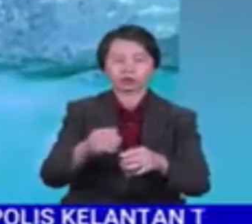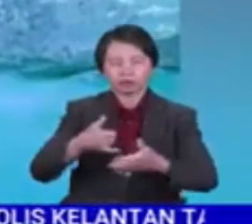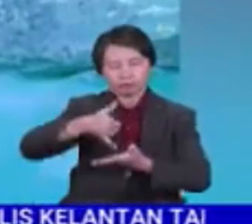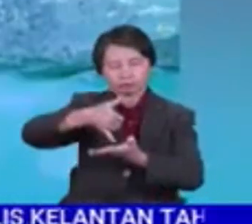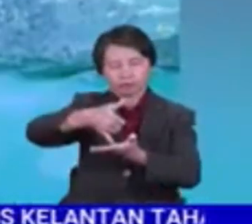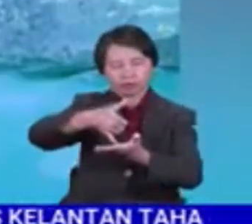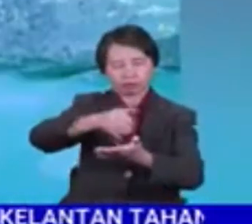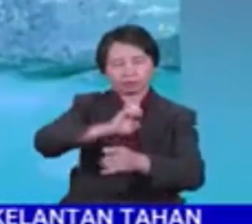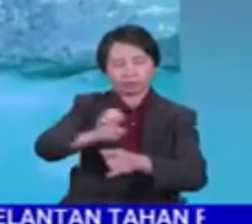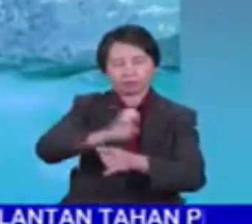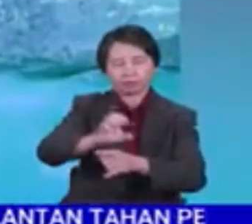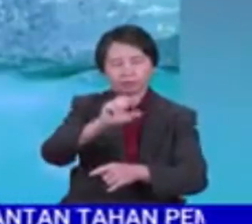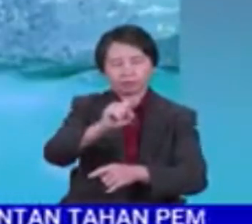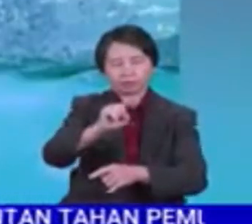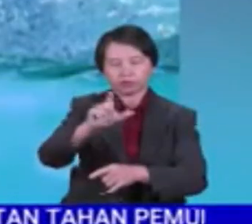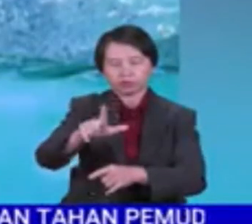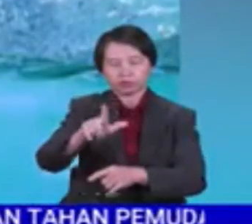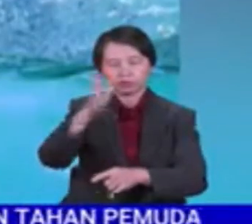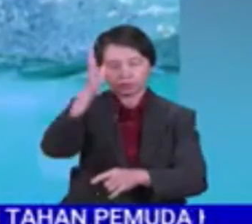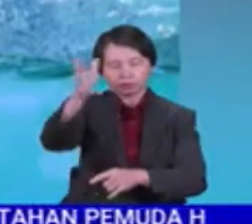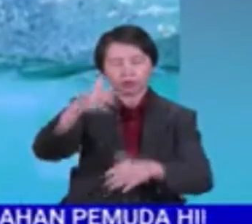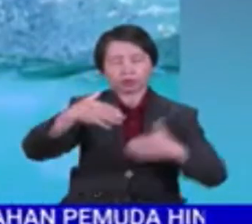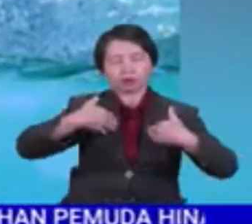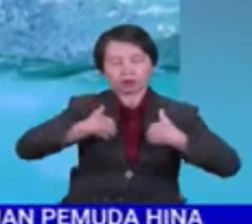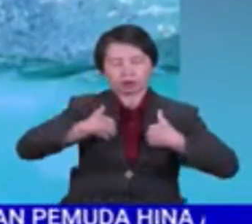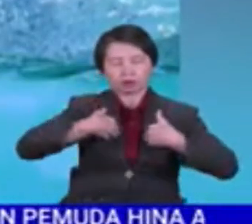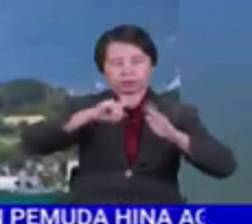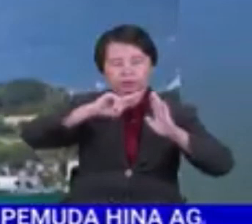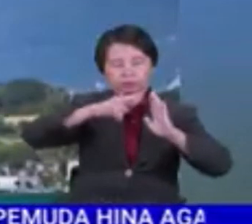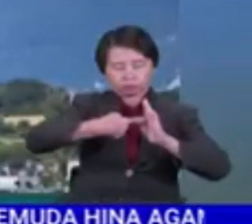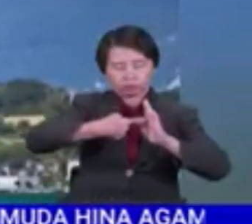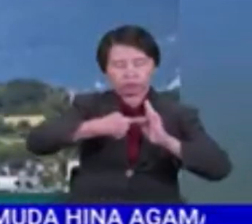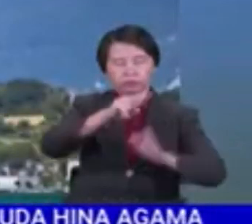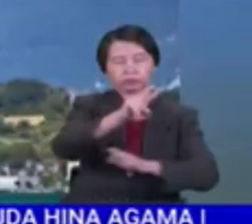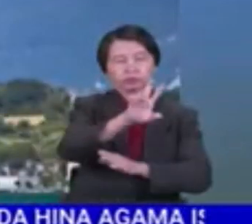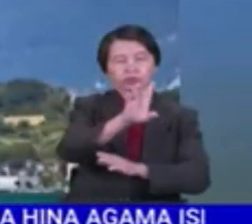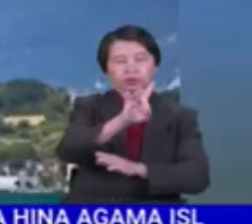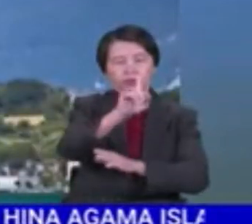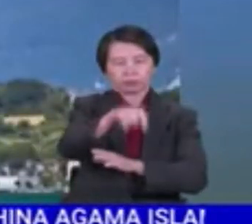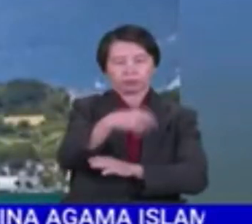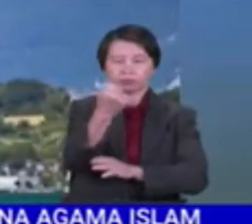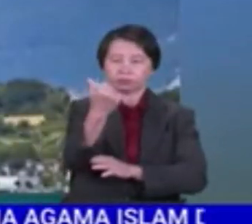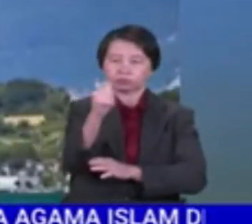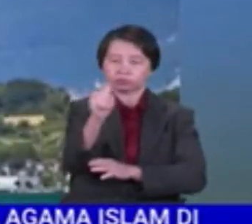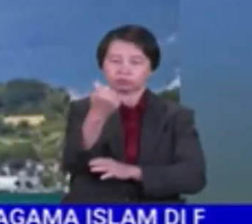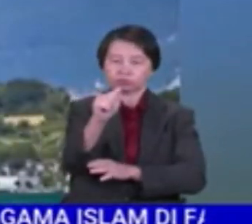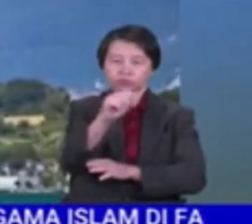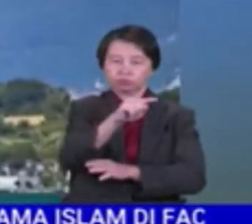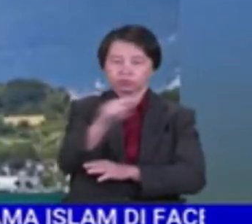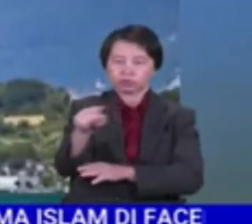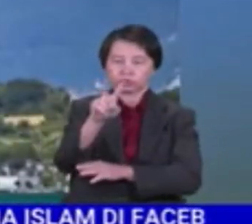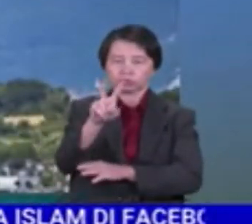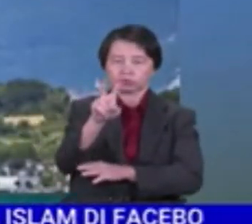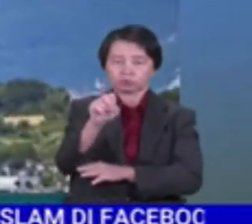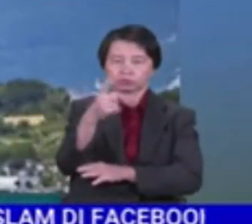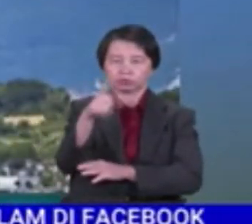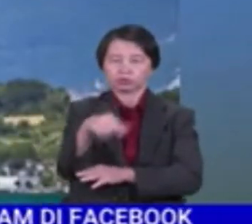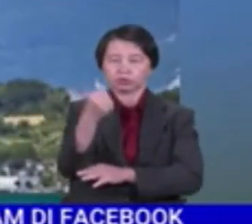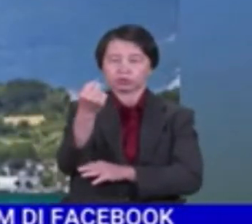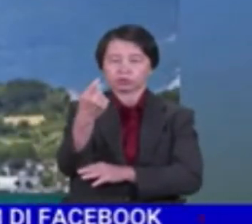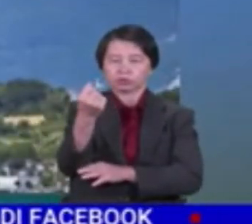Saudi Bahrain dijadwal berlangsung mulai 28oktober hingga 20